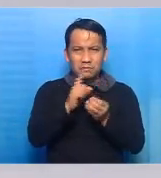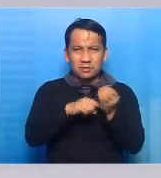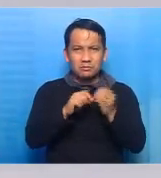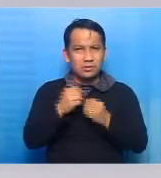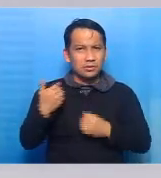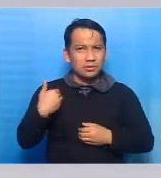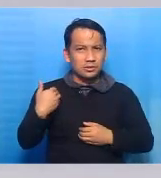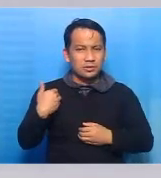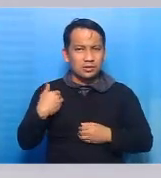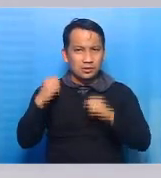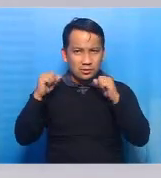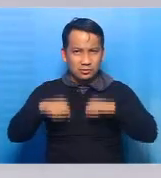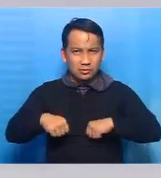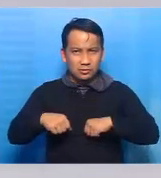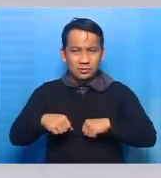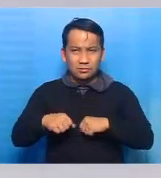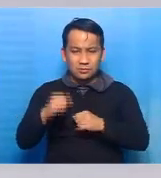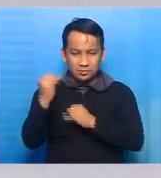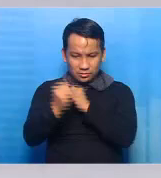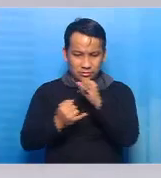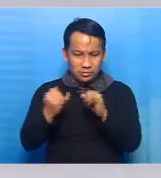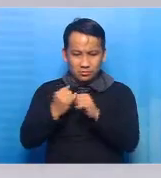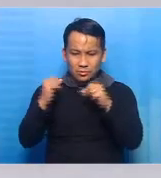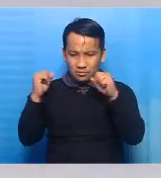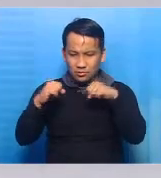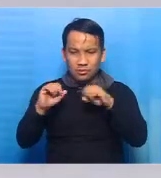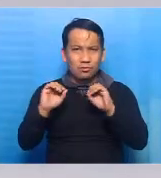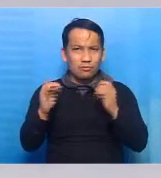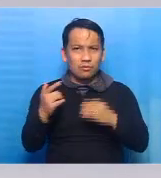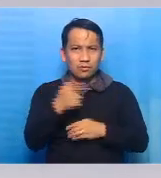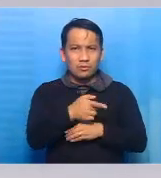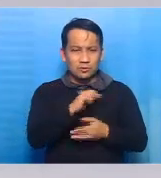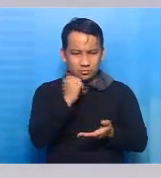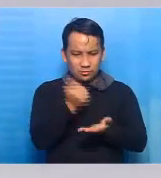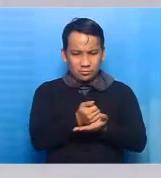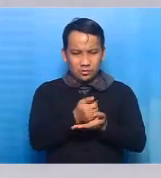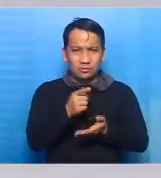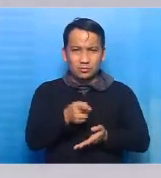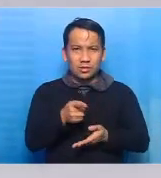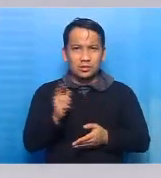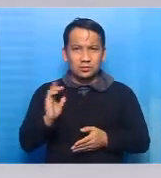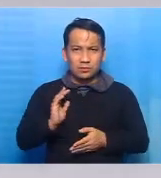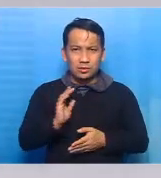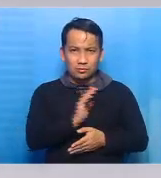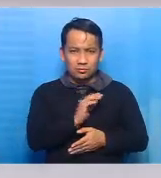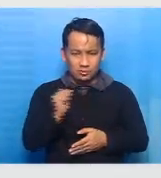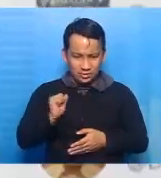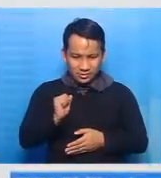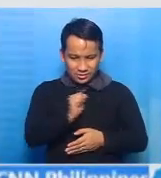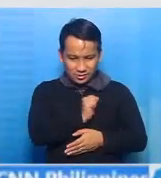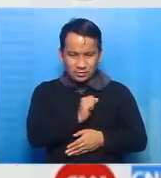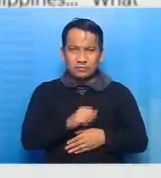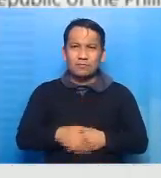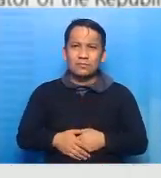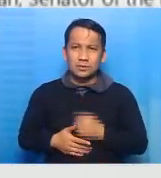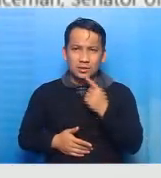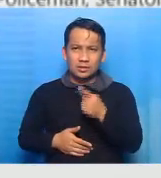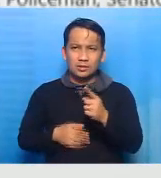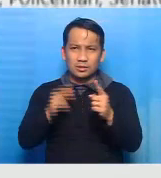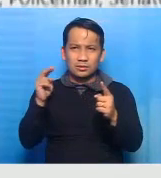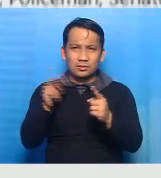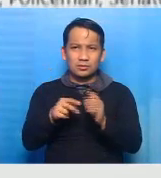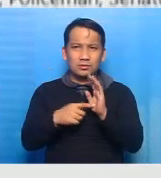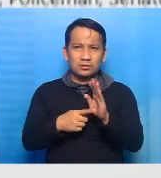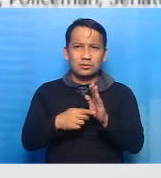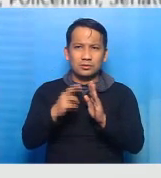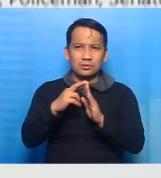hindi pwedeng maging epektibo ang isang international agreement kung walang approval ng mga mambabatas. Tinukoy ni Lacson